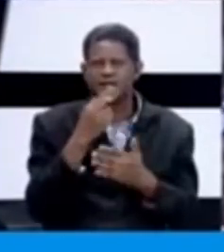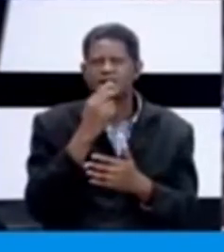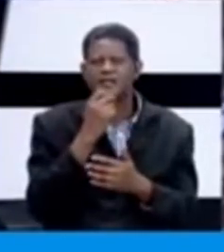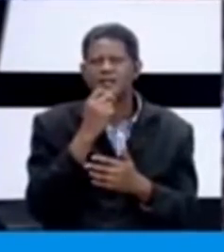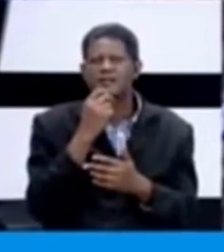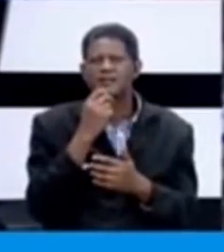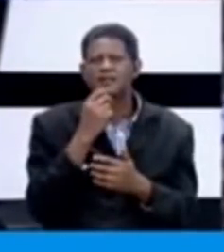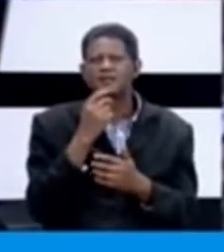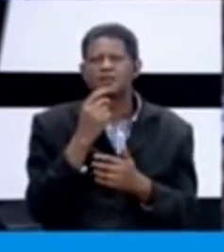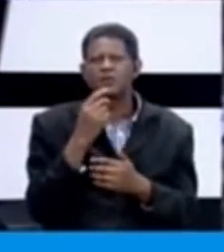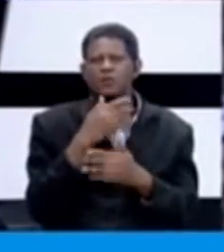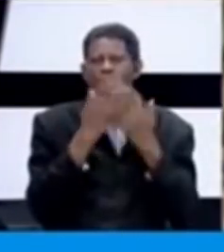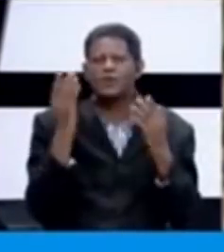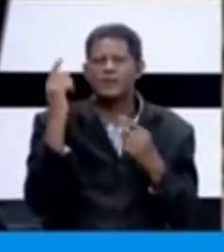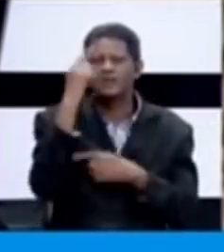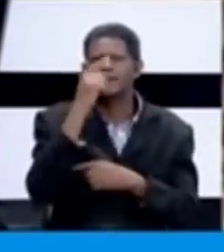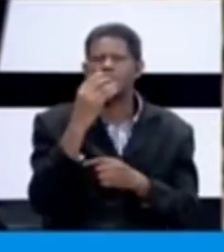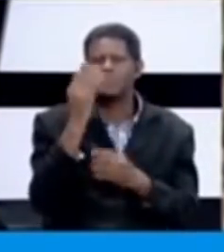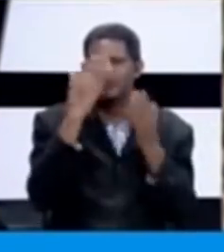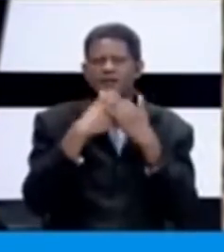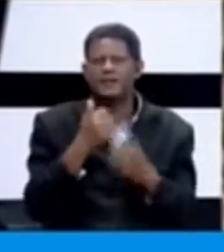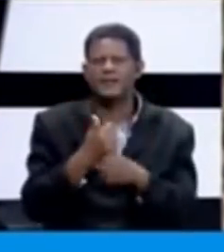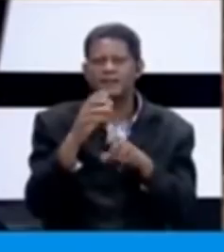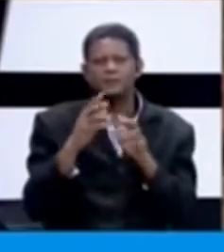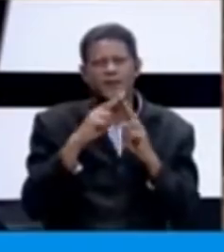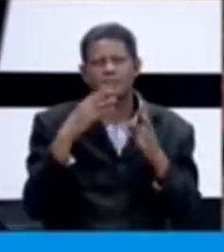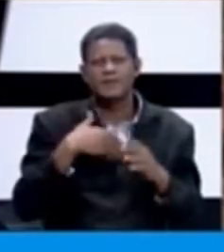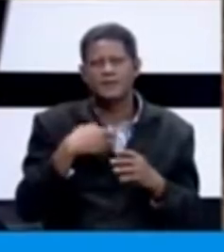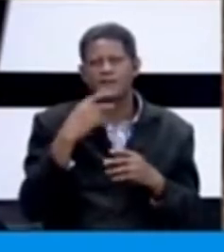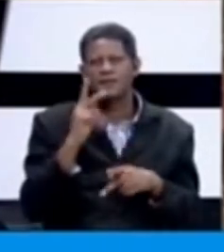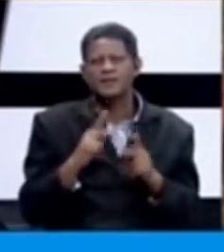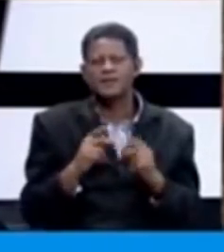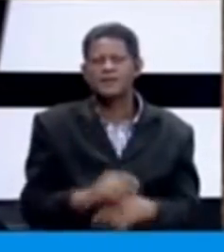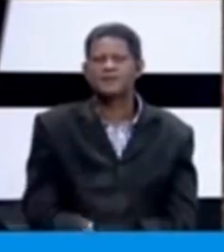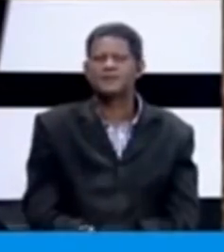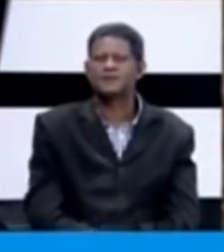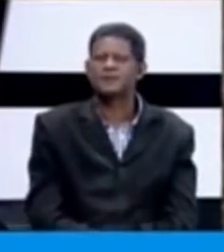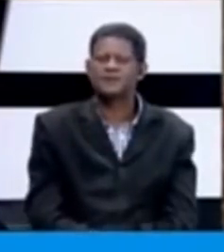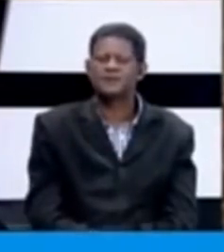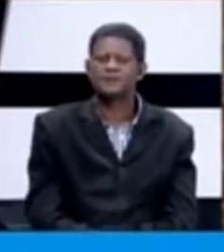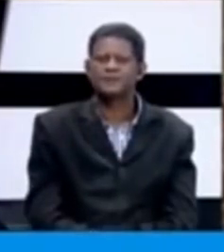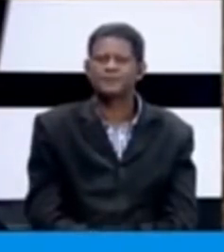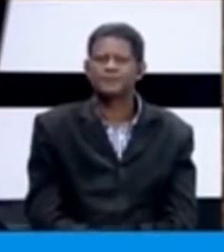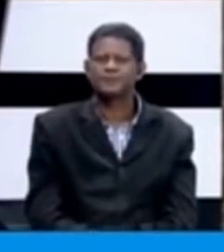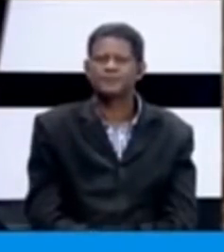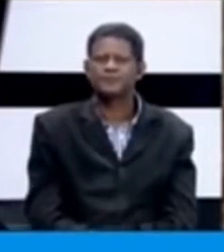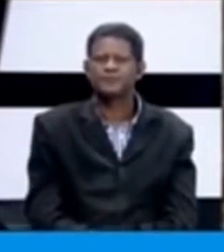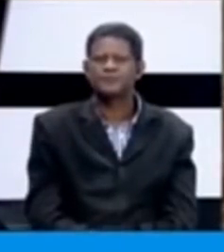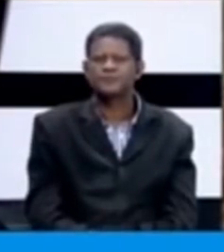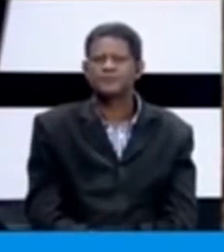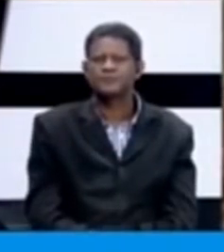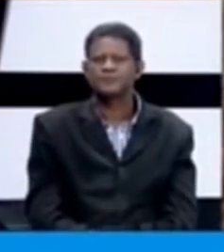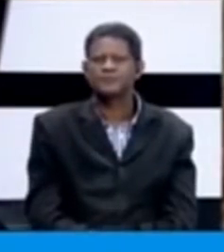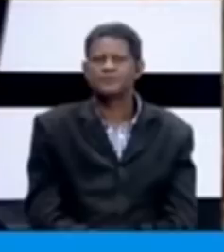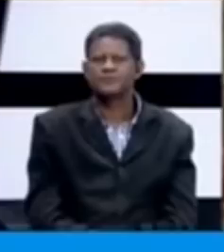ከፊሎም ንግሆ ቀትርን ምሸትን ሓገዝ ይገብሩልና ኣለው። ብጣዕሚ ደስ ዝብል እዩ። ህብረተሰቡን ሳይ ያለው የሚያደርግልን ድርጊት ሳይ እጅግ በጣም